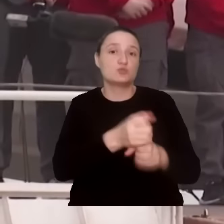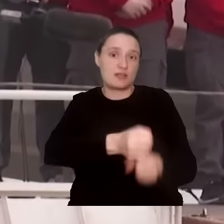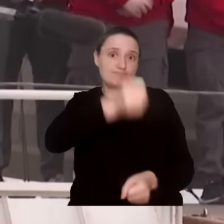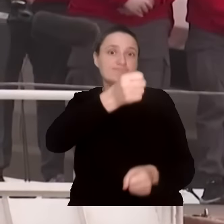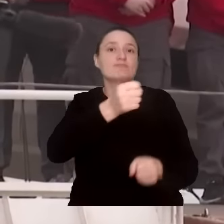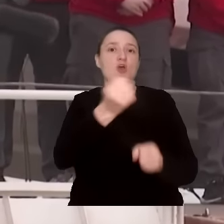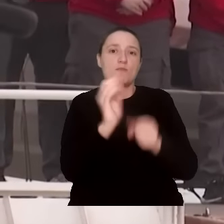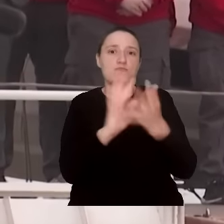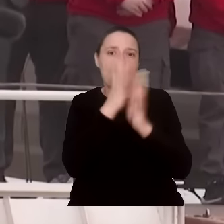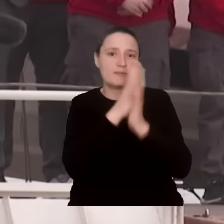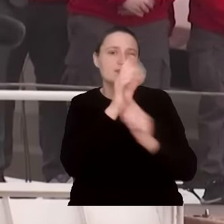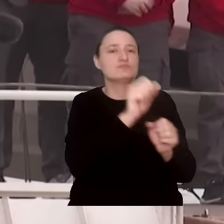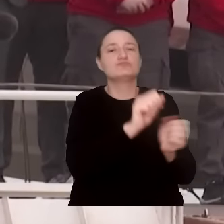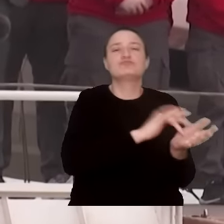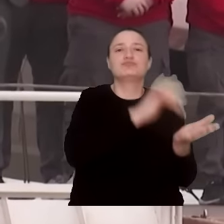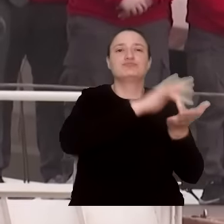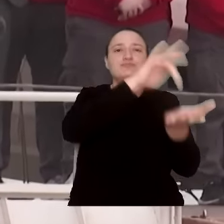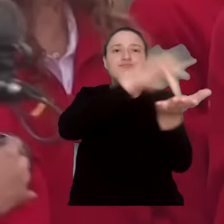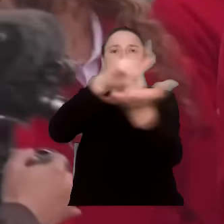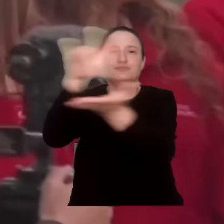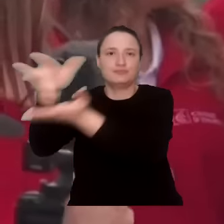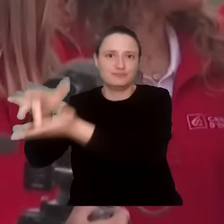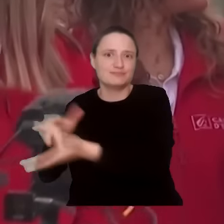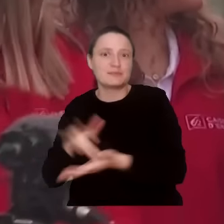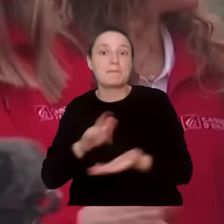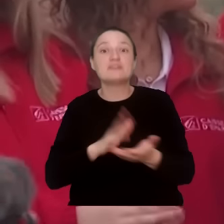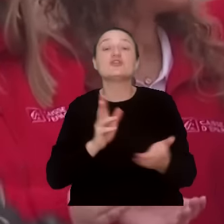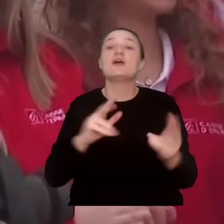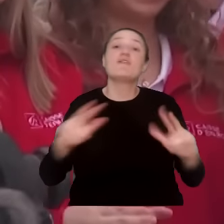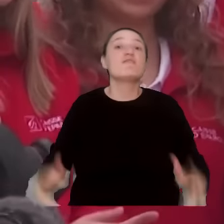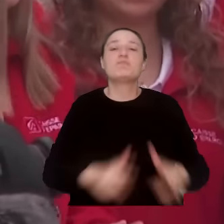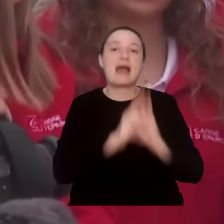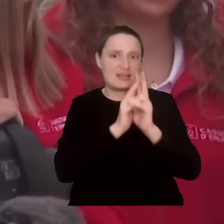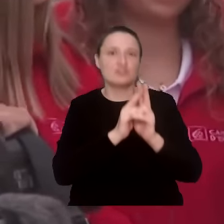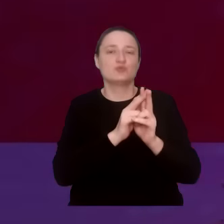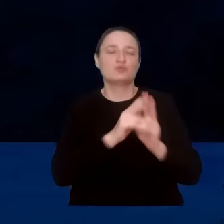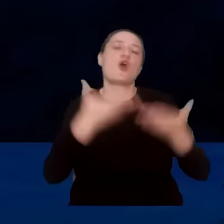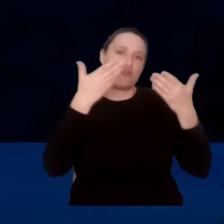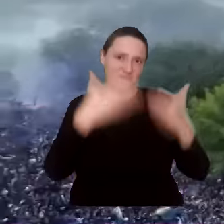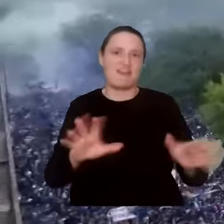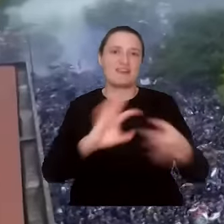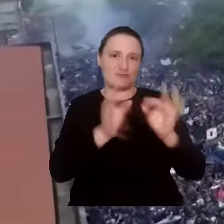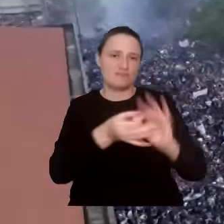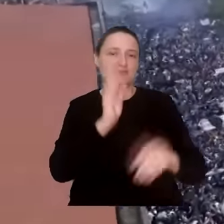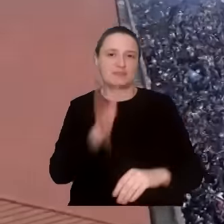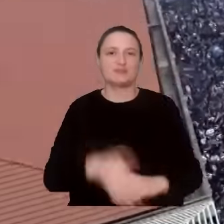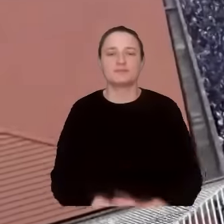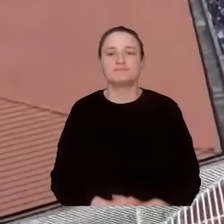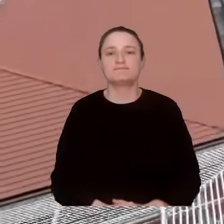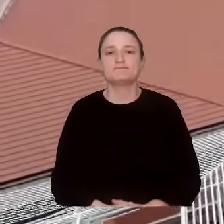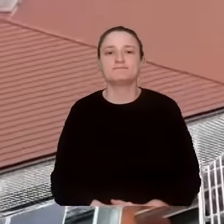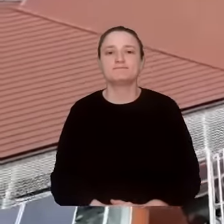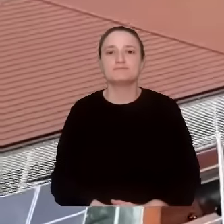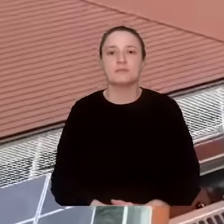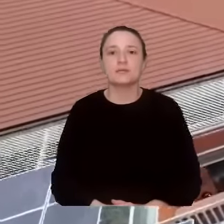która przemierzy cały kraj, a 26 lipca dotrze do Paryża na uroczystą ceremonię otwarcia igrzysk. Choć od